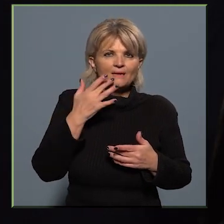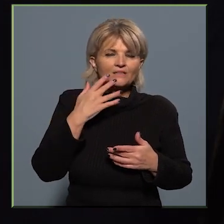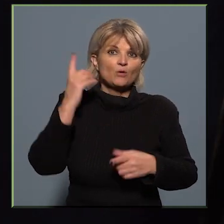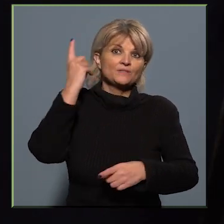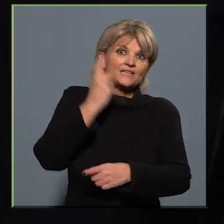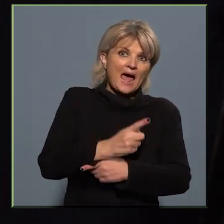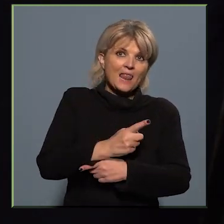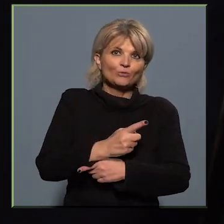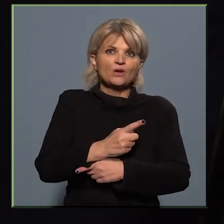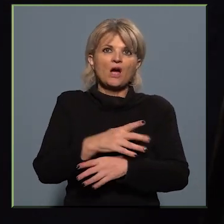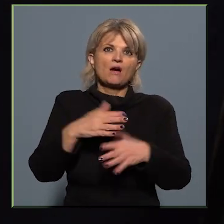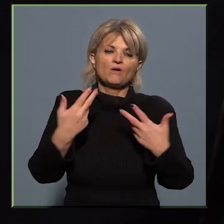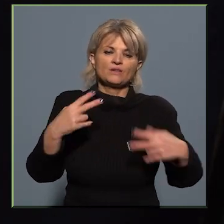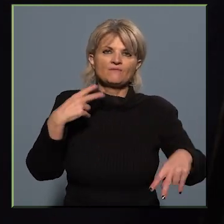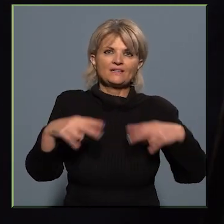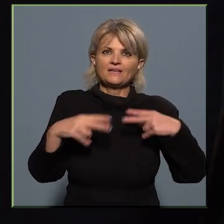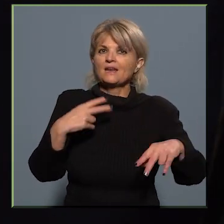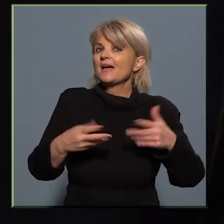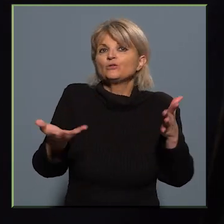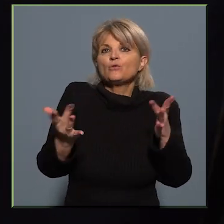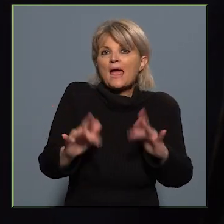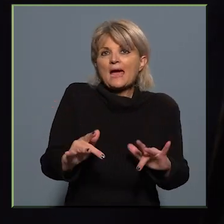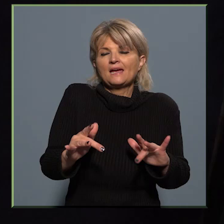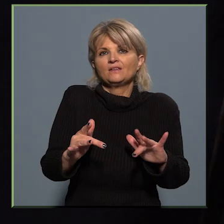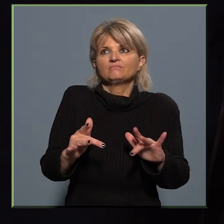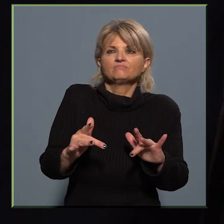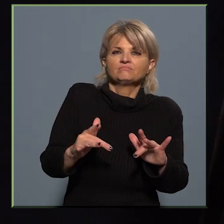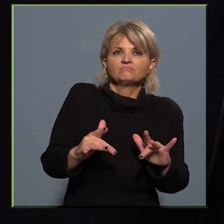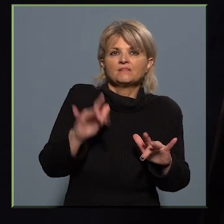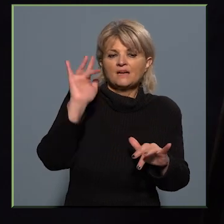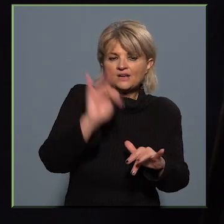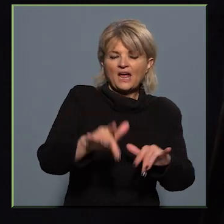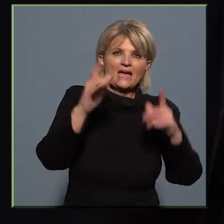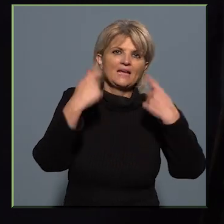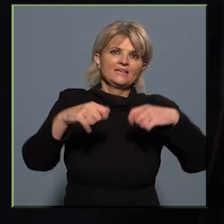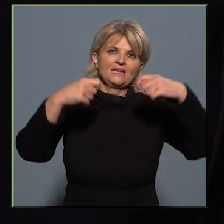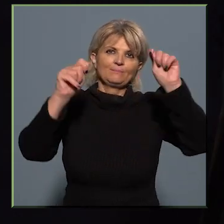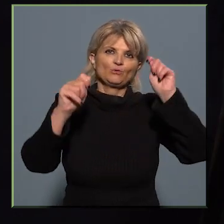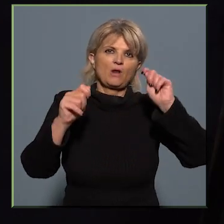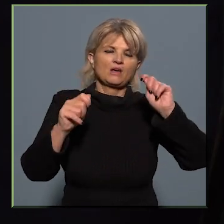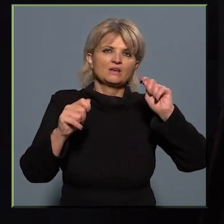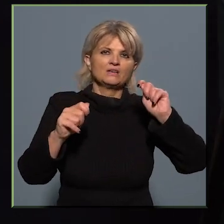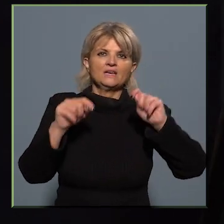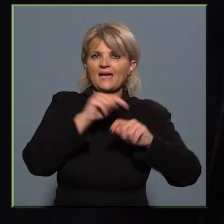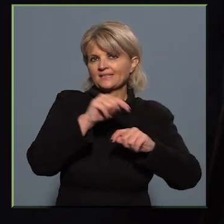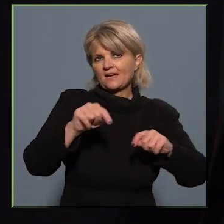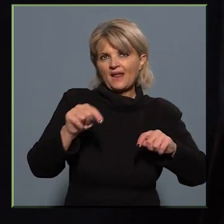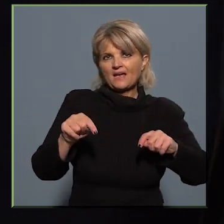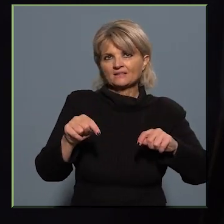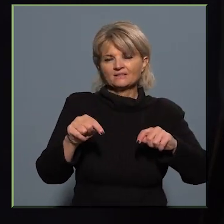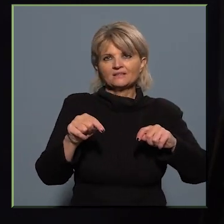szálloda, vagy olyan vendéglátókapacitás is ráépülne ezekre a